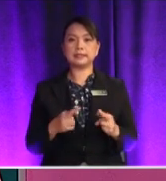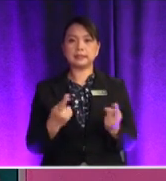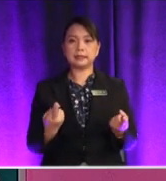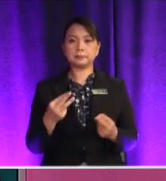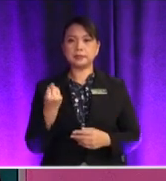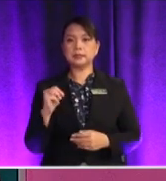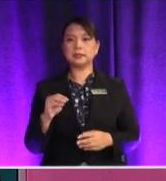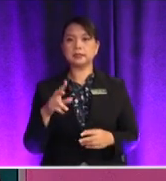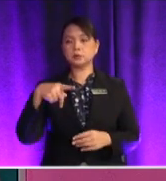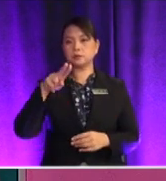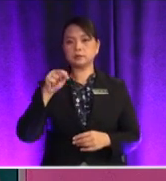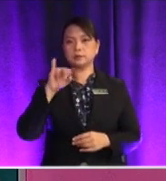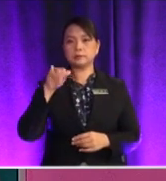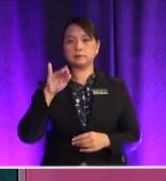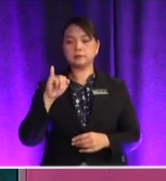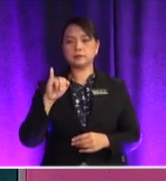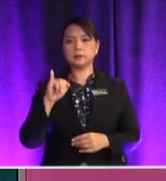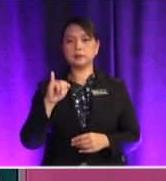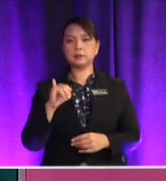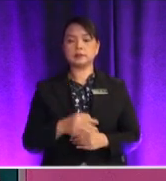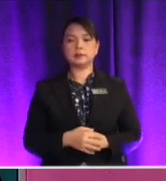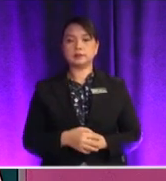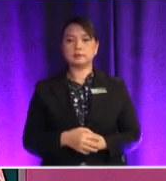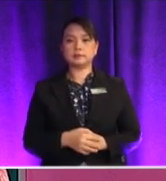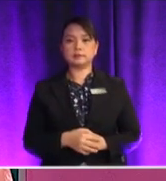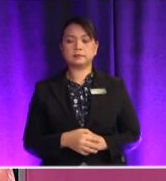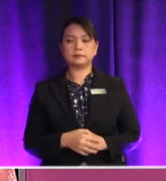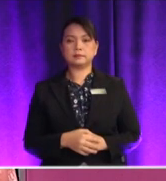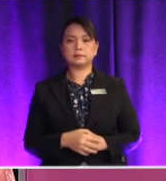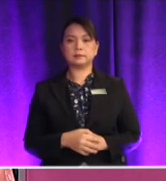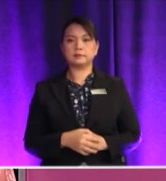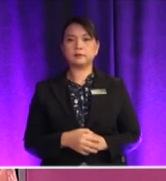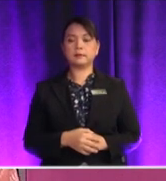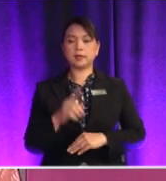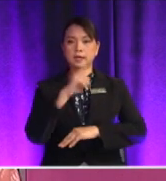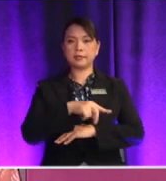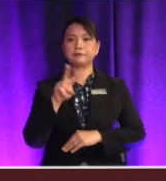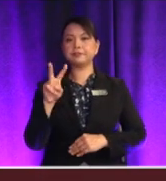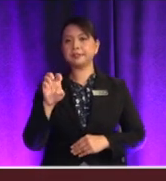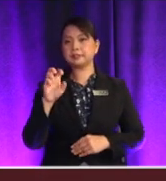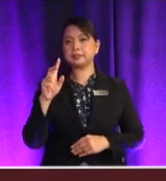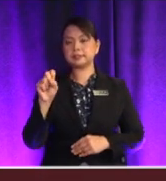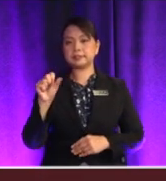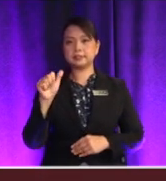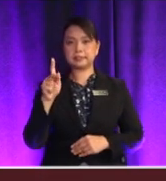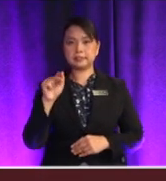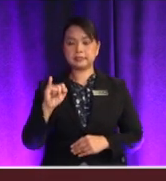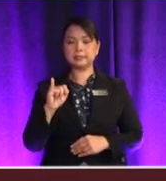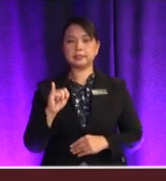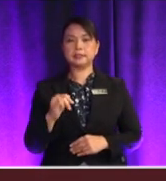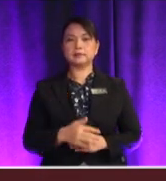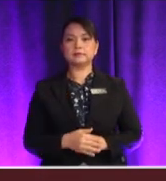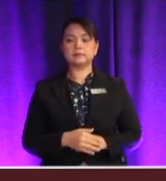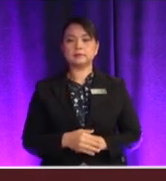sedia maklumlah iaitu Hari Vesakhi. Vesakhi. Betul, Hari Vesakhi ini adalah berkaitan dengan salah satu pesta menuai kuno